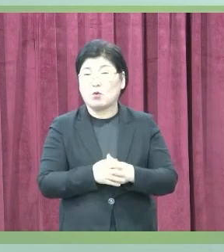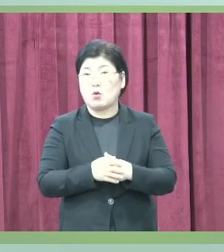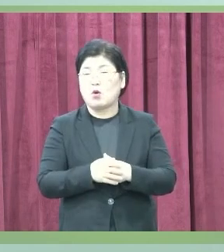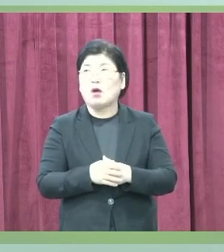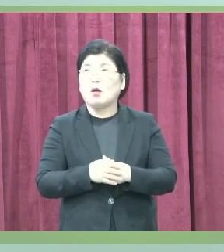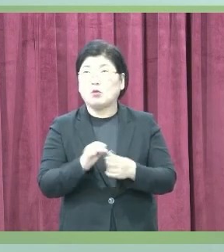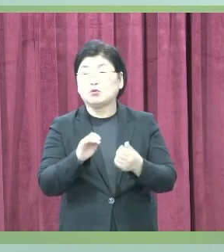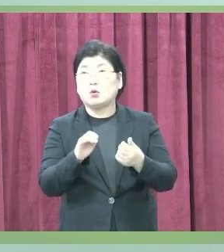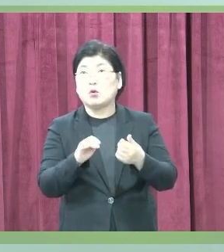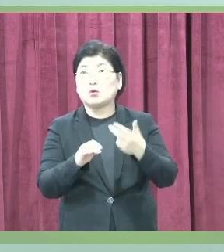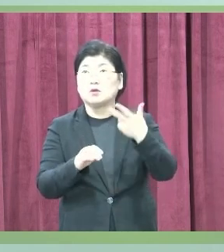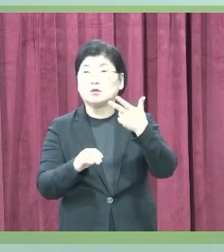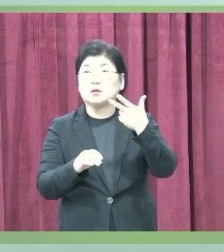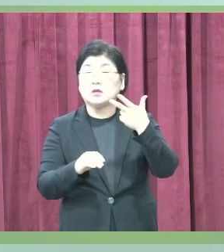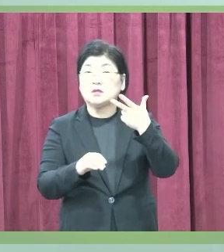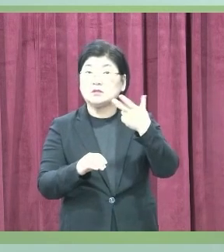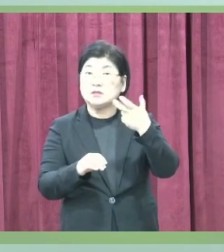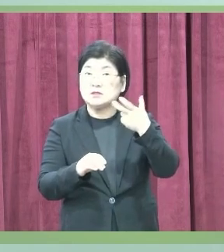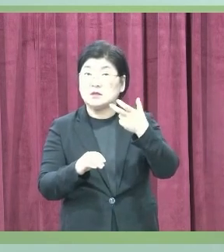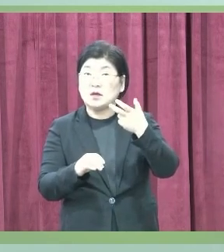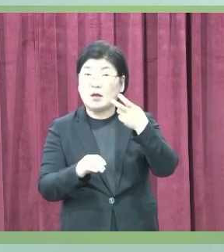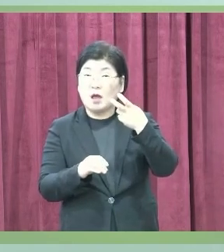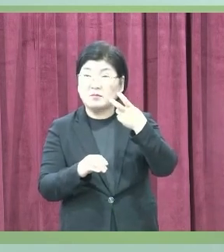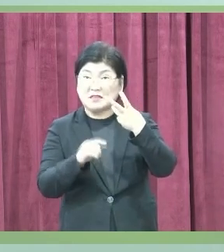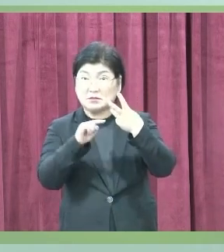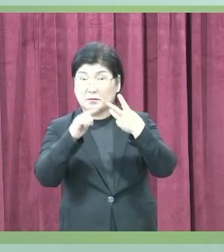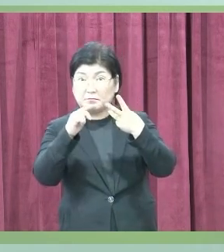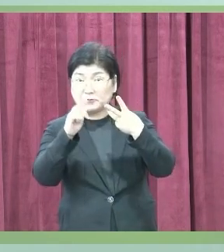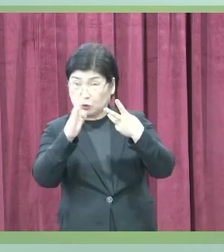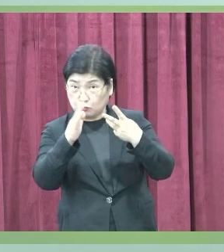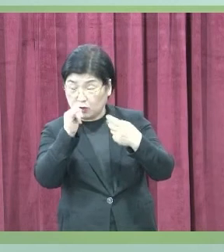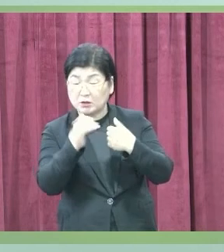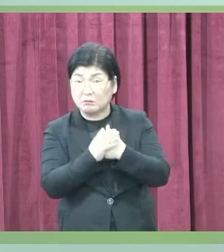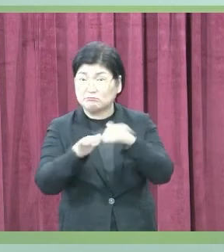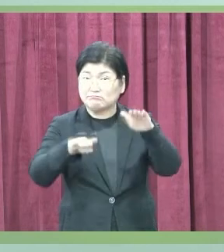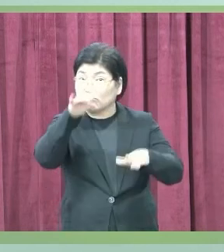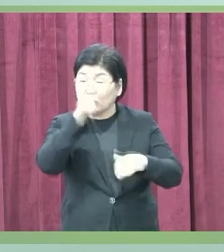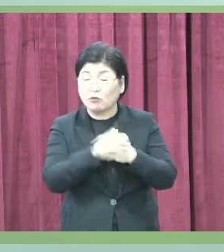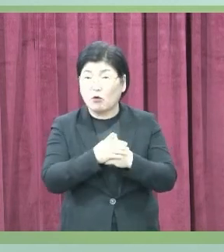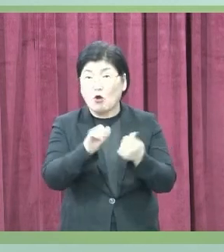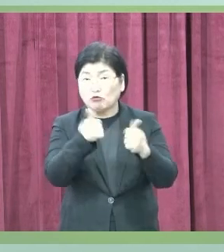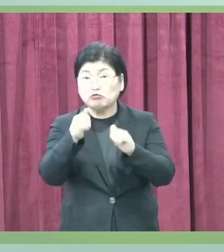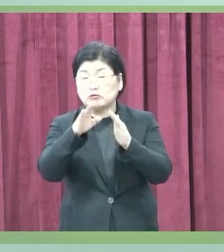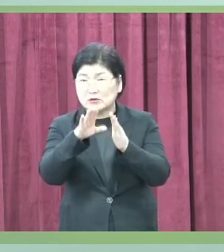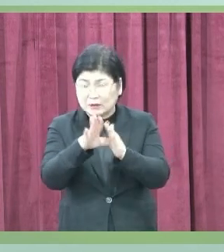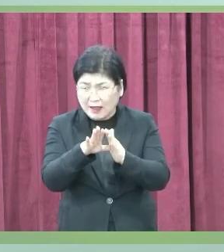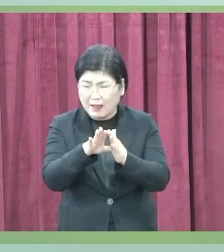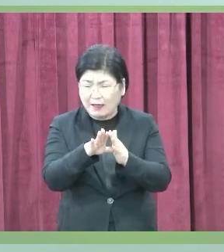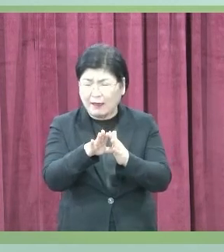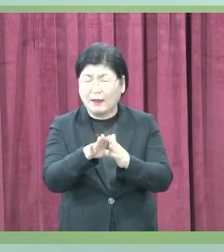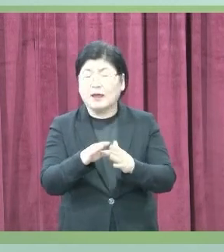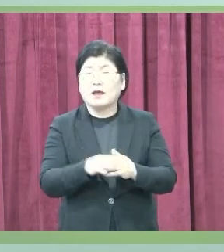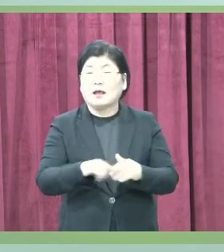76세입니다. 14.2세 차이가 나고 있고, 이거를 보시면 평균 연령과 사망시 평균 연령입니다. 자폐